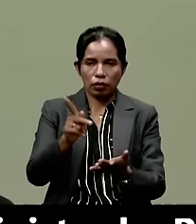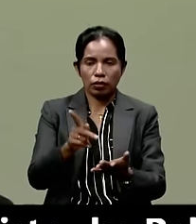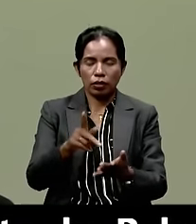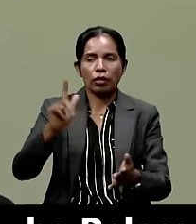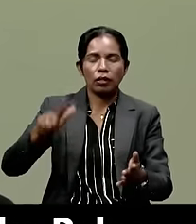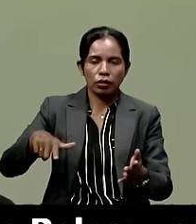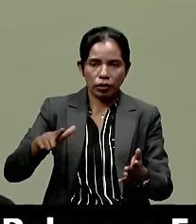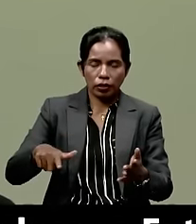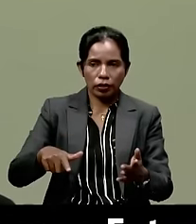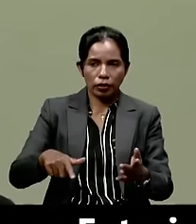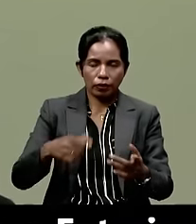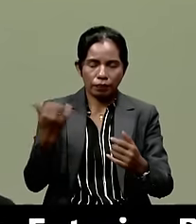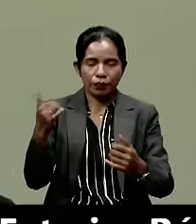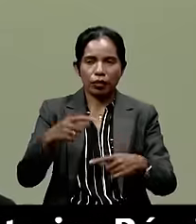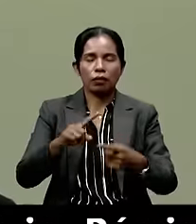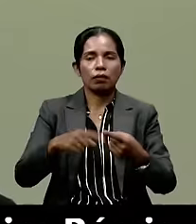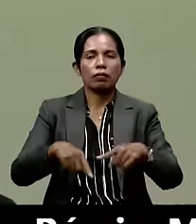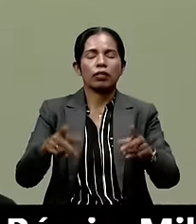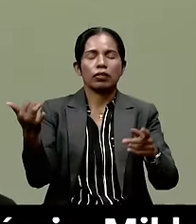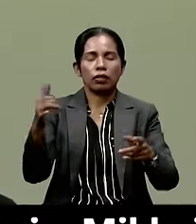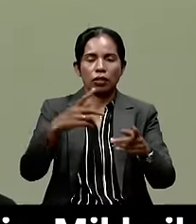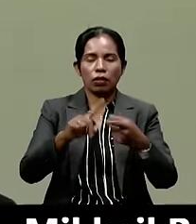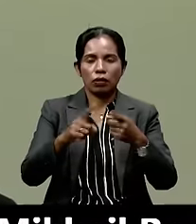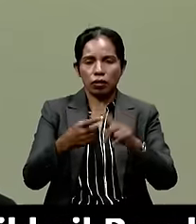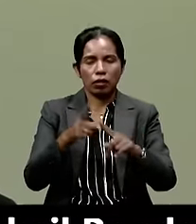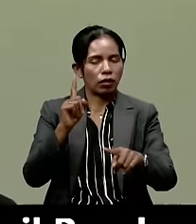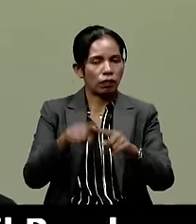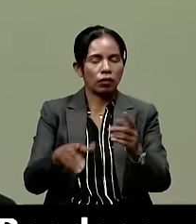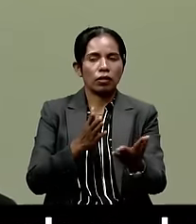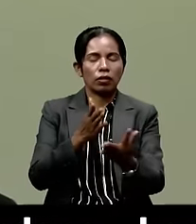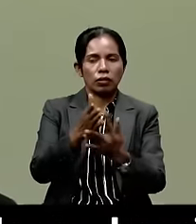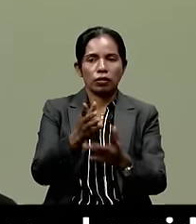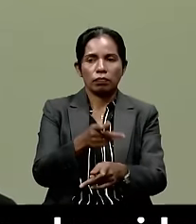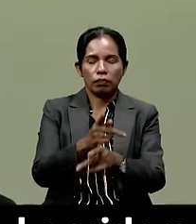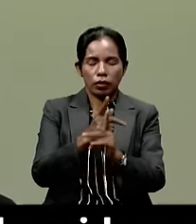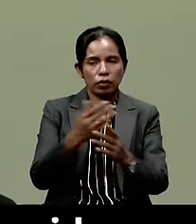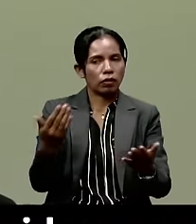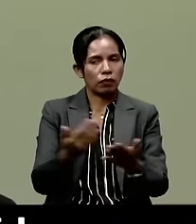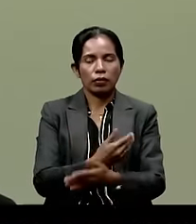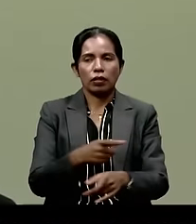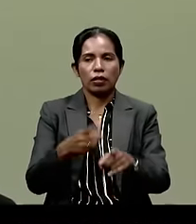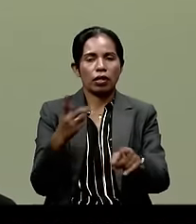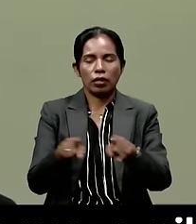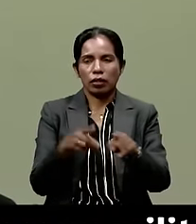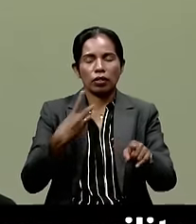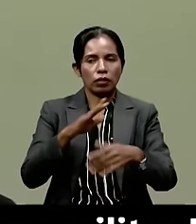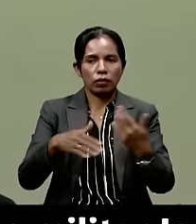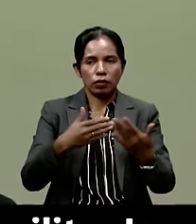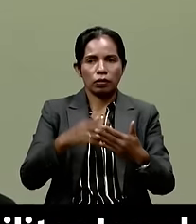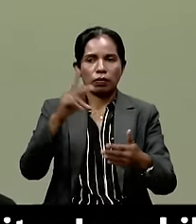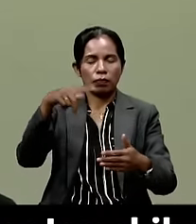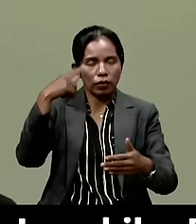tarde, po impacto bahia sirnia kolega balo la bele asieso bahia imprestafo. Tambahan ini saya itu hati kata saya politik